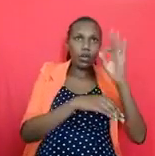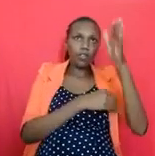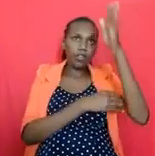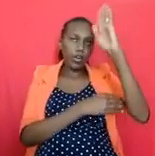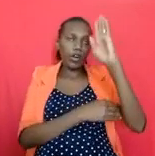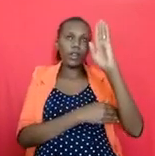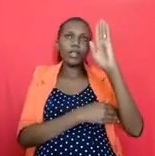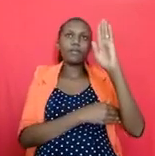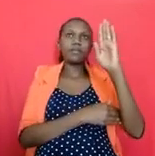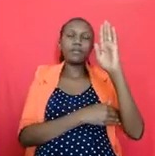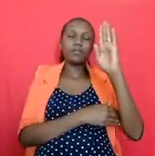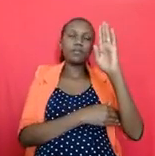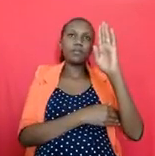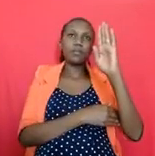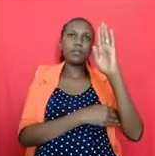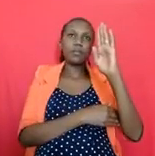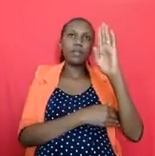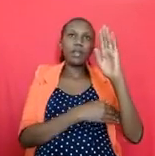twetirwo naguo